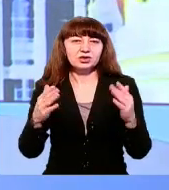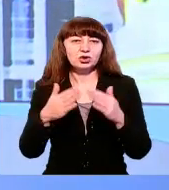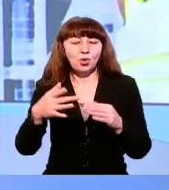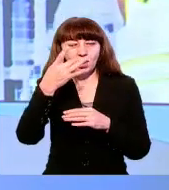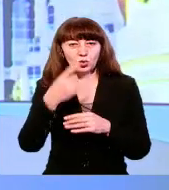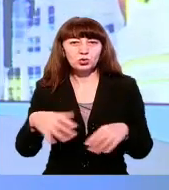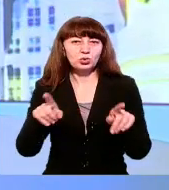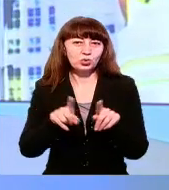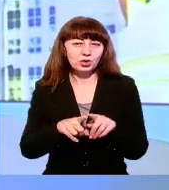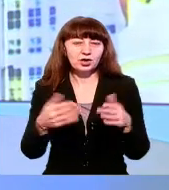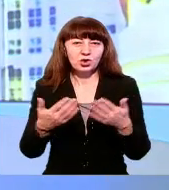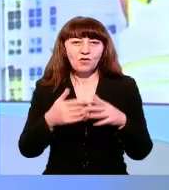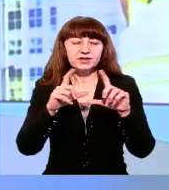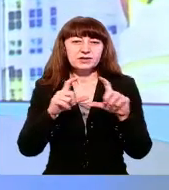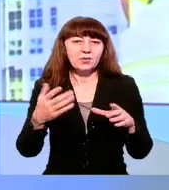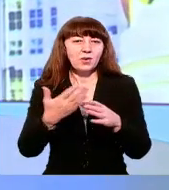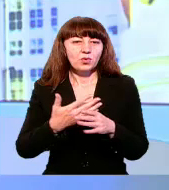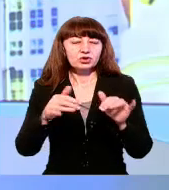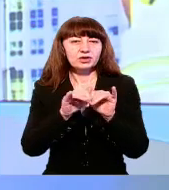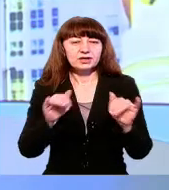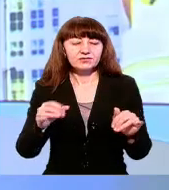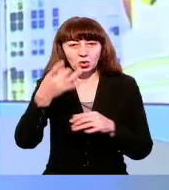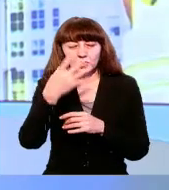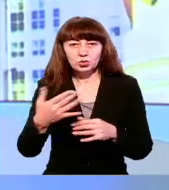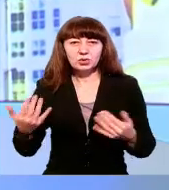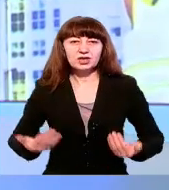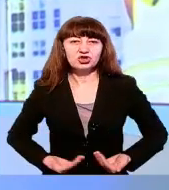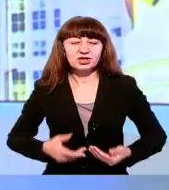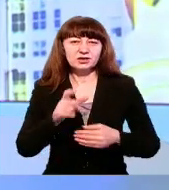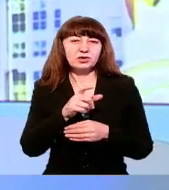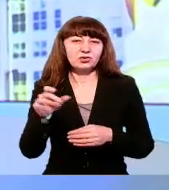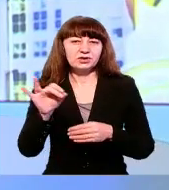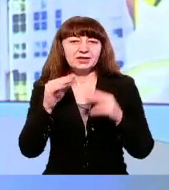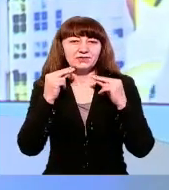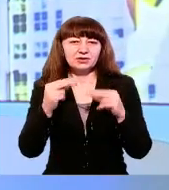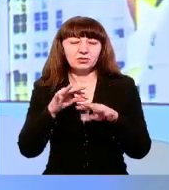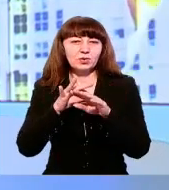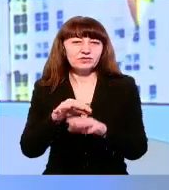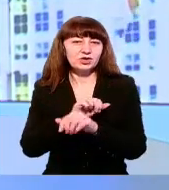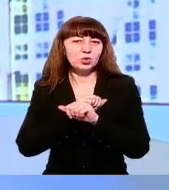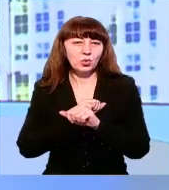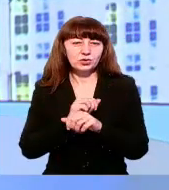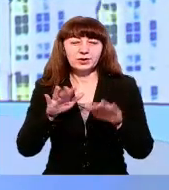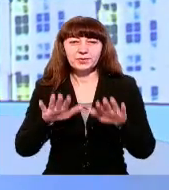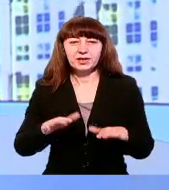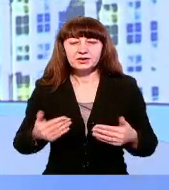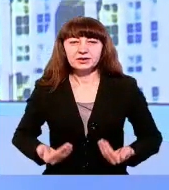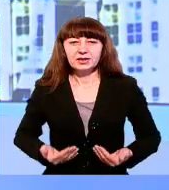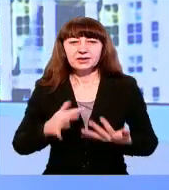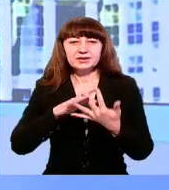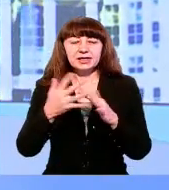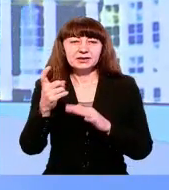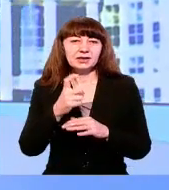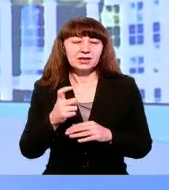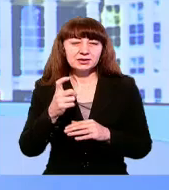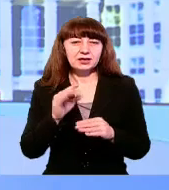салтанаты. Жаңа ғимарат ауылдың мәдени өмірін дамытуға және тұрғындардың бос уақытын тиімді өткізуіне септігін тигізбек.